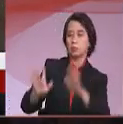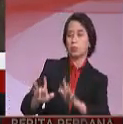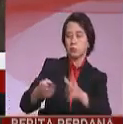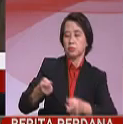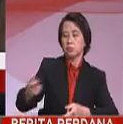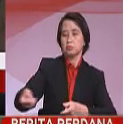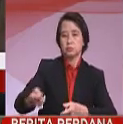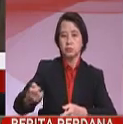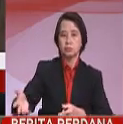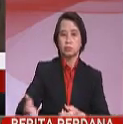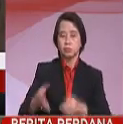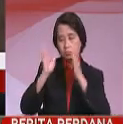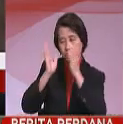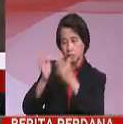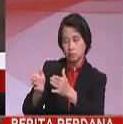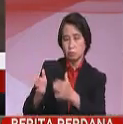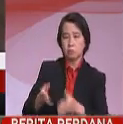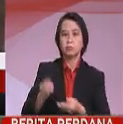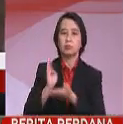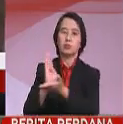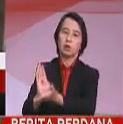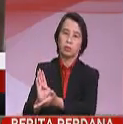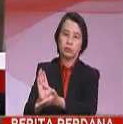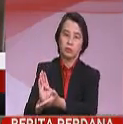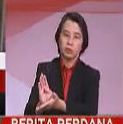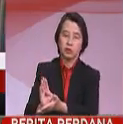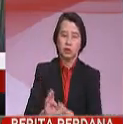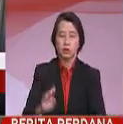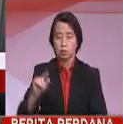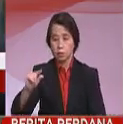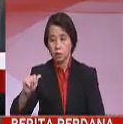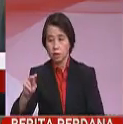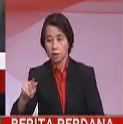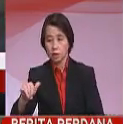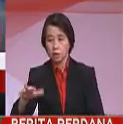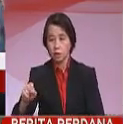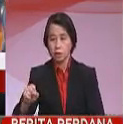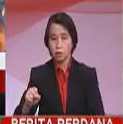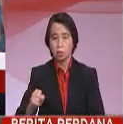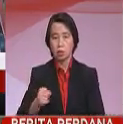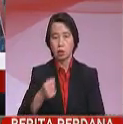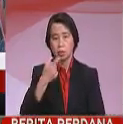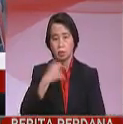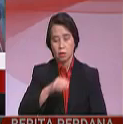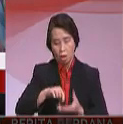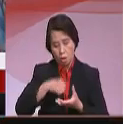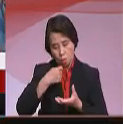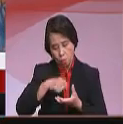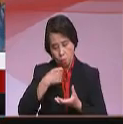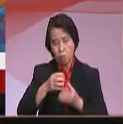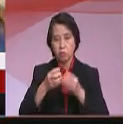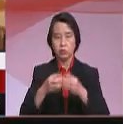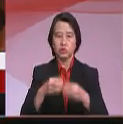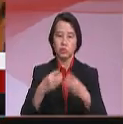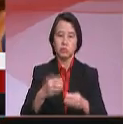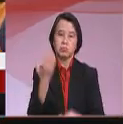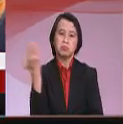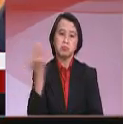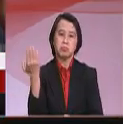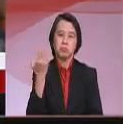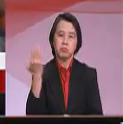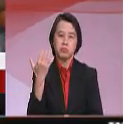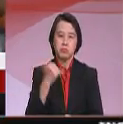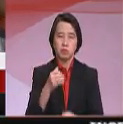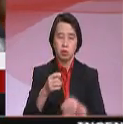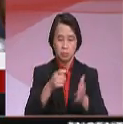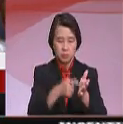orang ramai yang prihatin menyalurkan bantuan. Menurut Ganesh, nasi putih berulam telur menjadi makanan ruji mereka dan